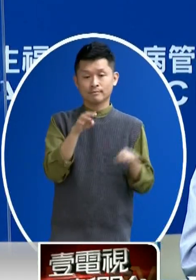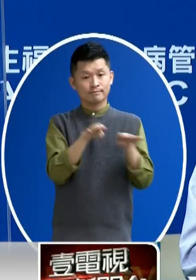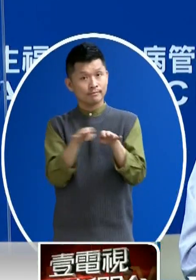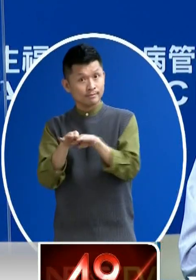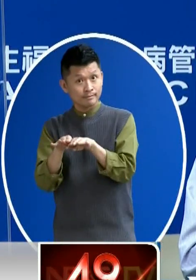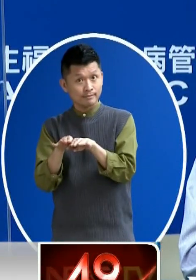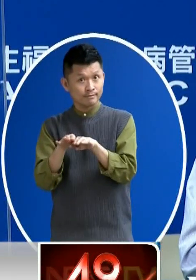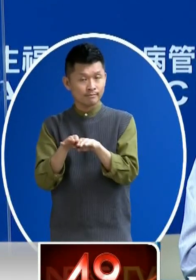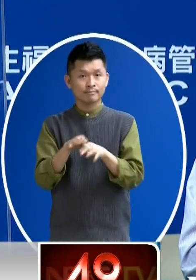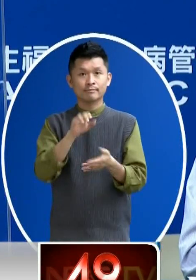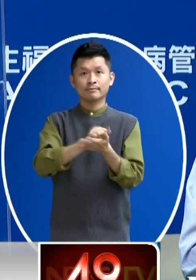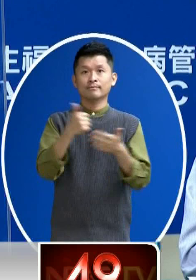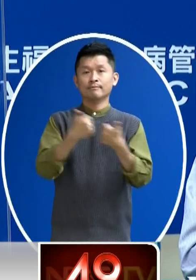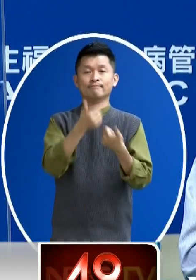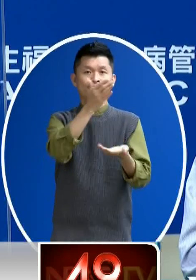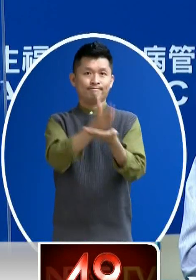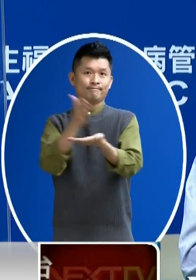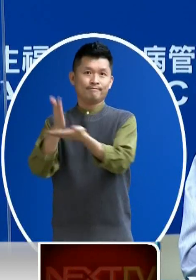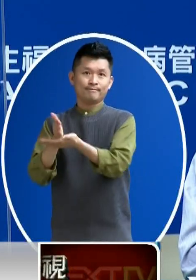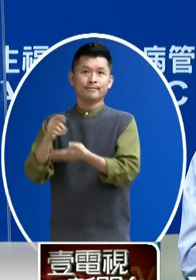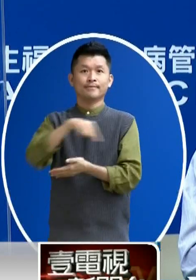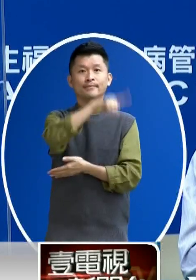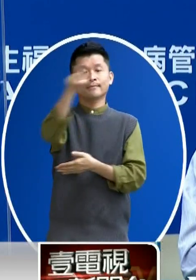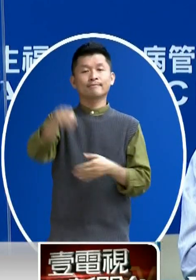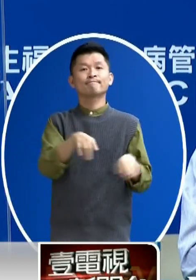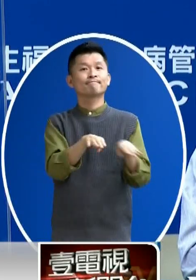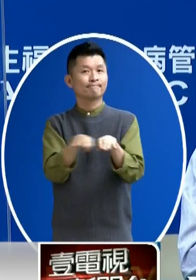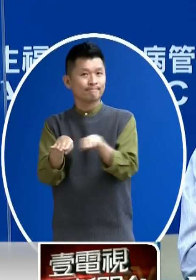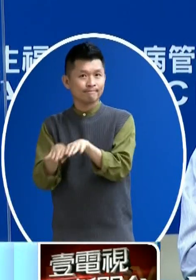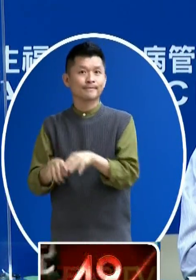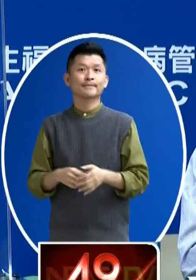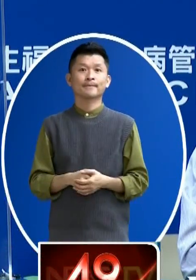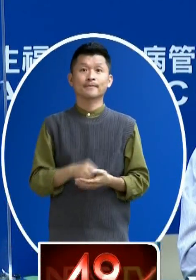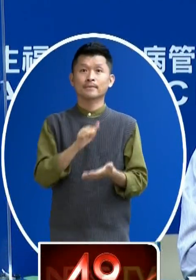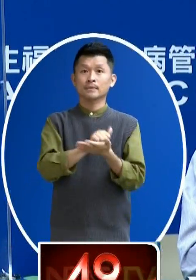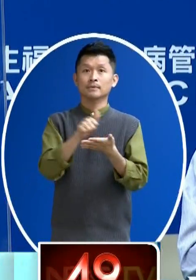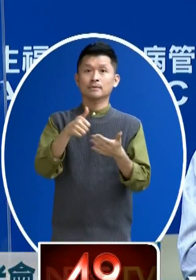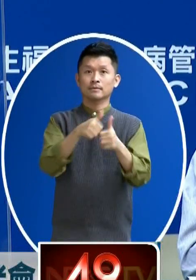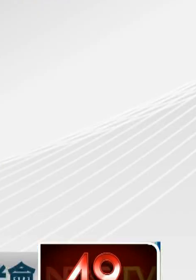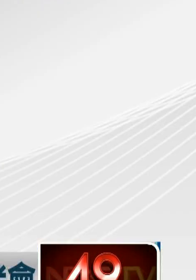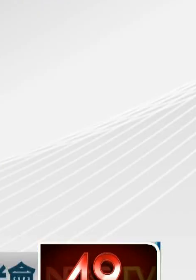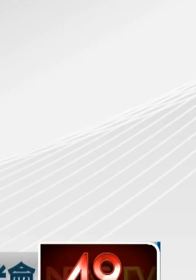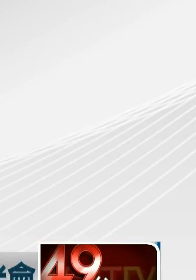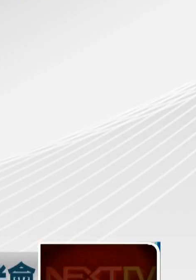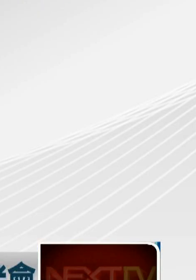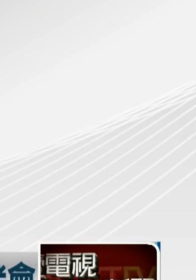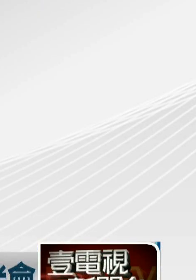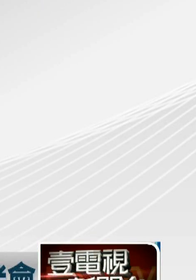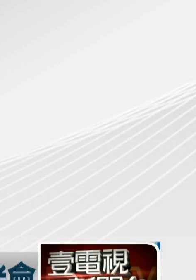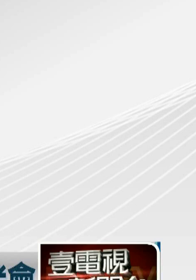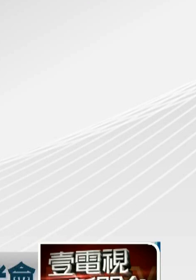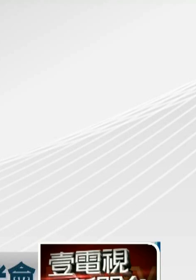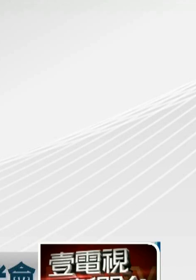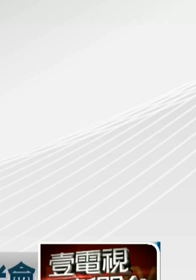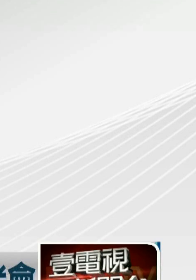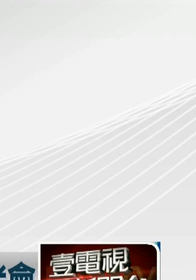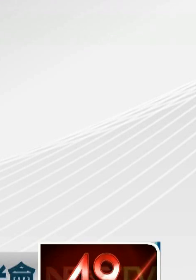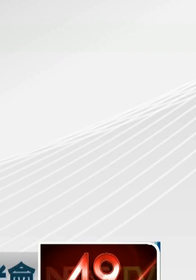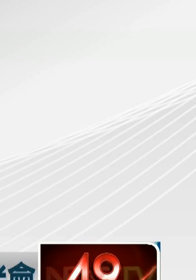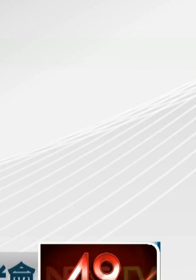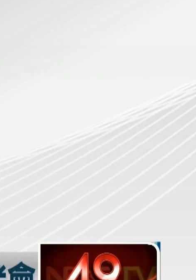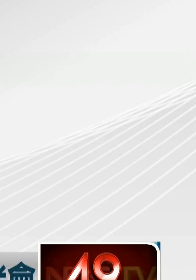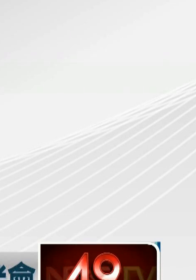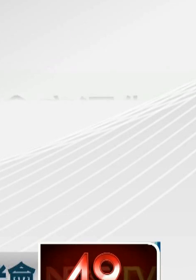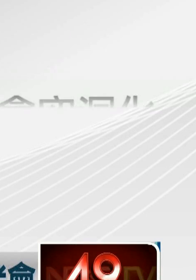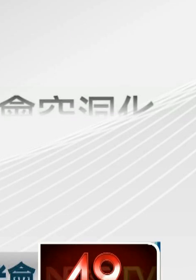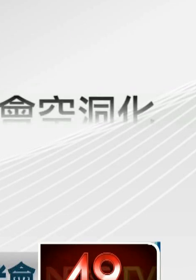日我们都停开哈，那大家一起来放假。 突然这样宣布，都是因为资深媒体人黄光芹认为本土疫情趋缓，指挥官陈